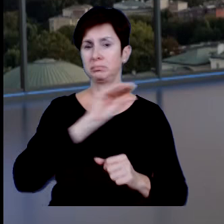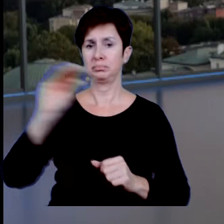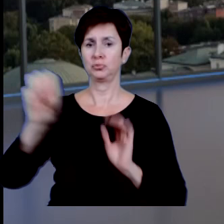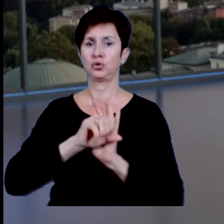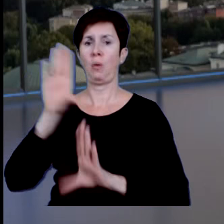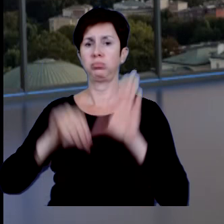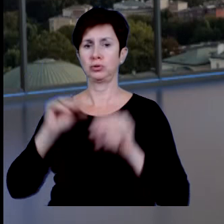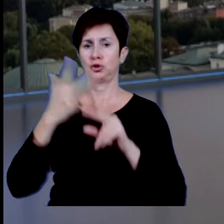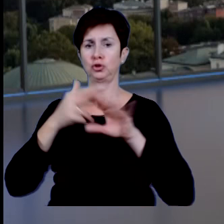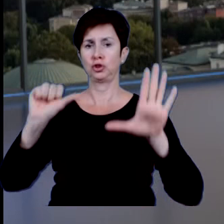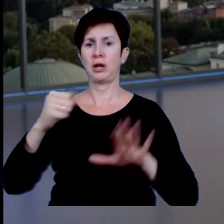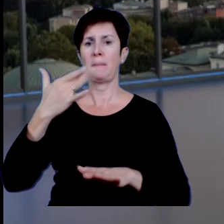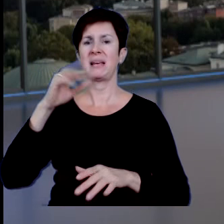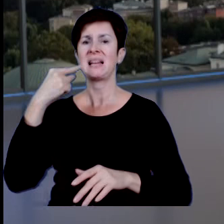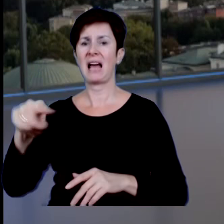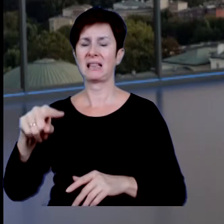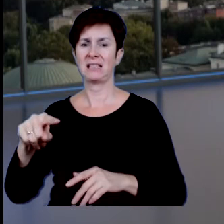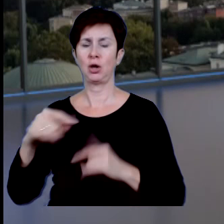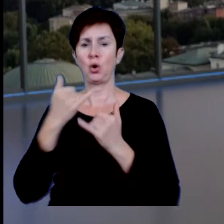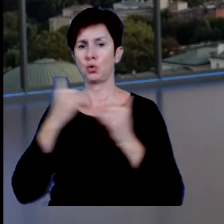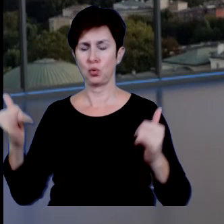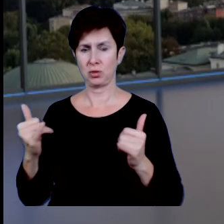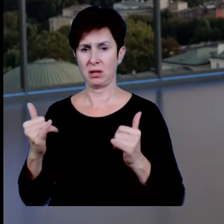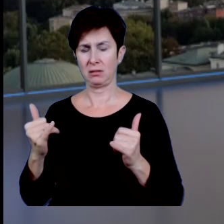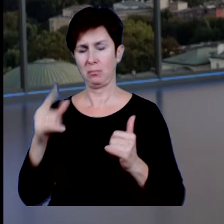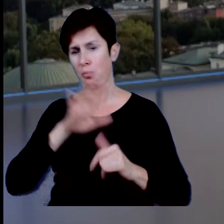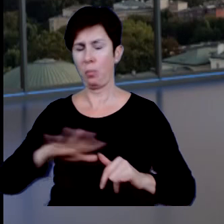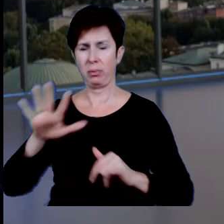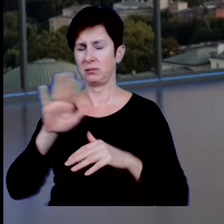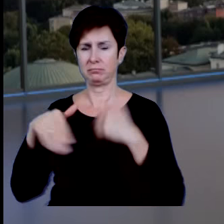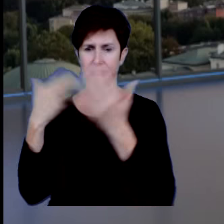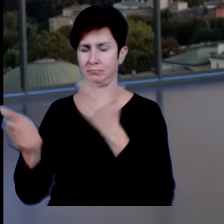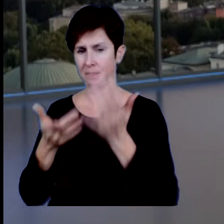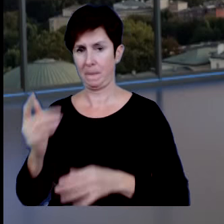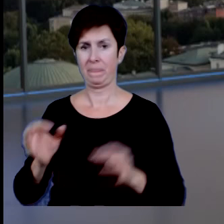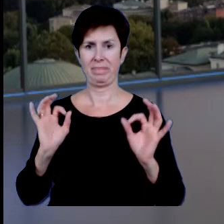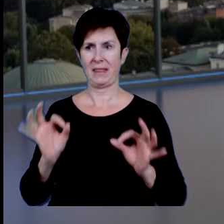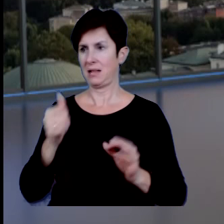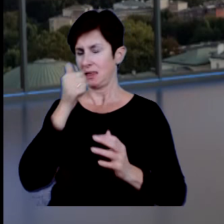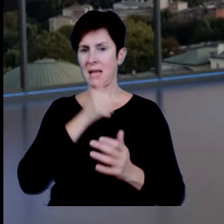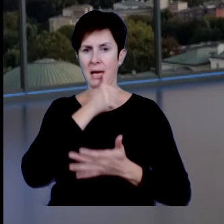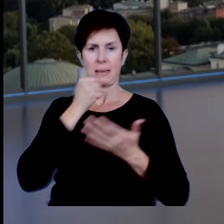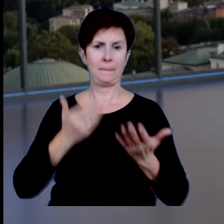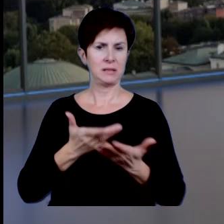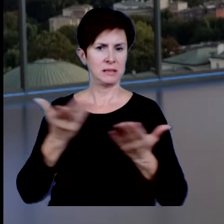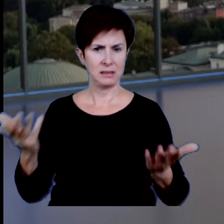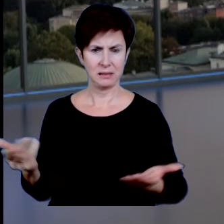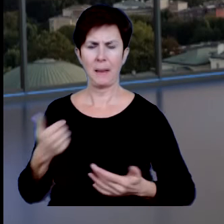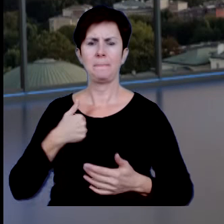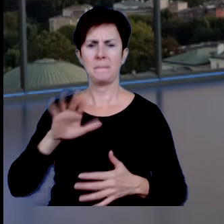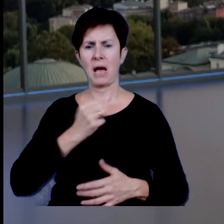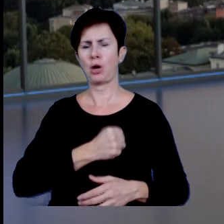36,5 miliarda złotych różnych danin publicznych. Dzisiaj jest to owiane tajemnicą. Będziemy pytali jako